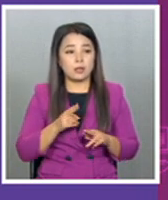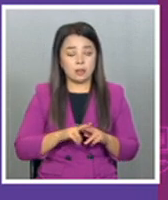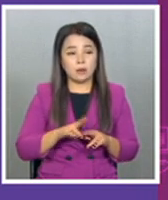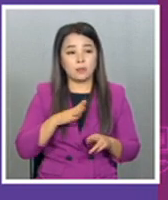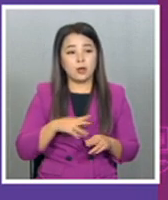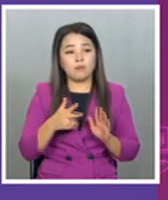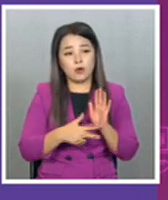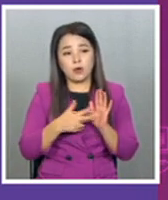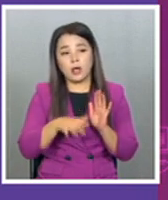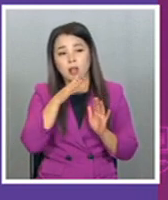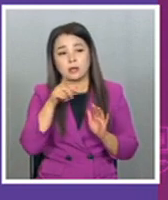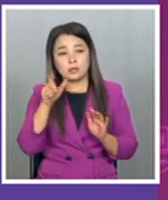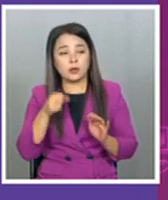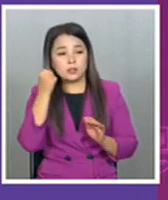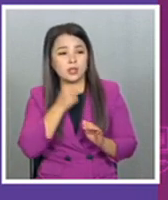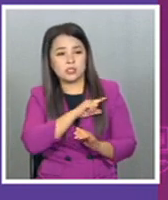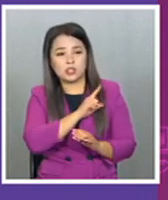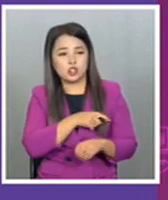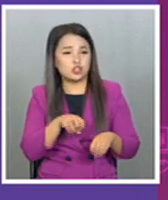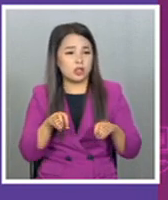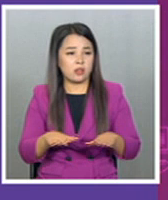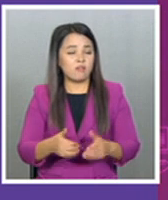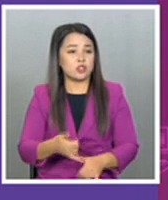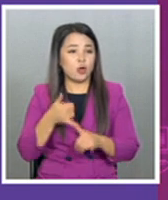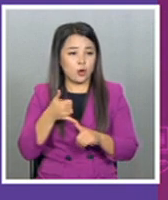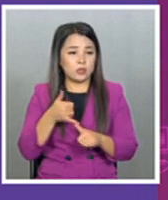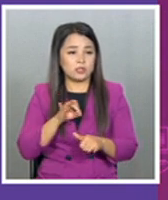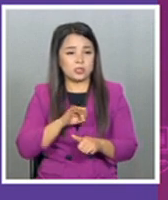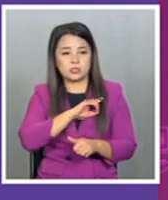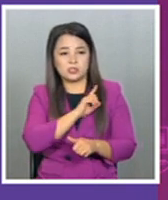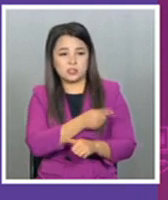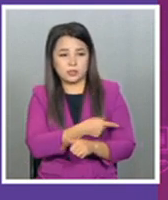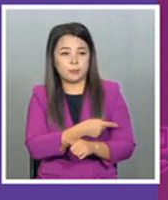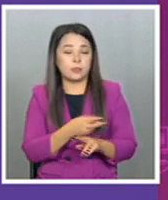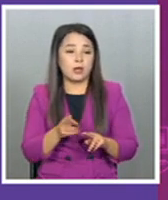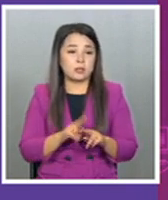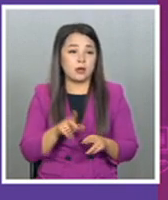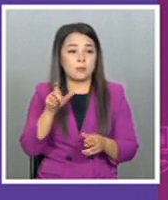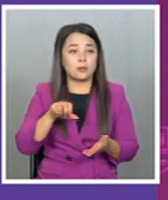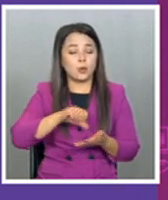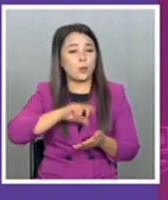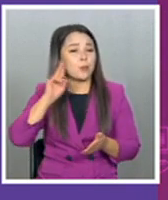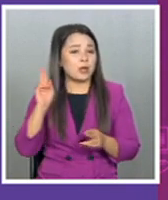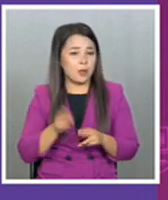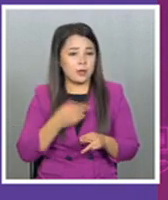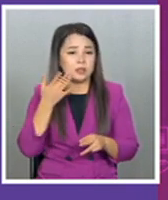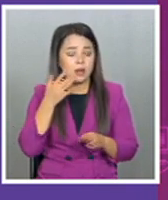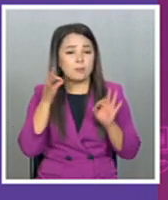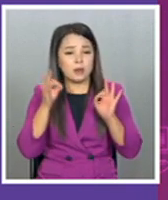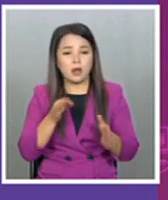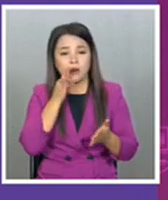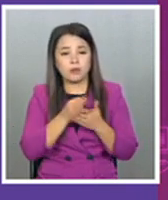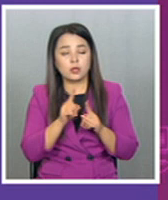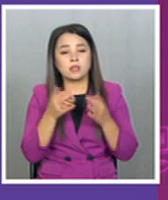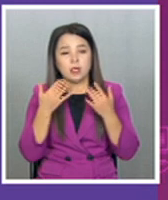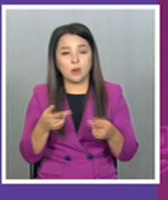решительная, волевая, сильная. Высокая и поджарая. Дарья Васильевна упрямая, всегда говорит правду и того же